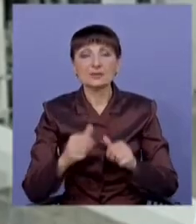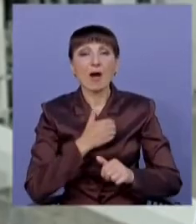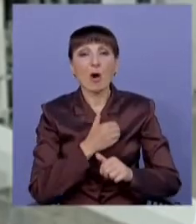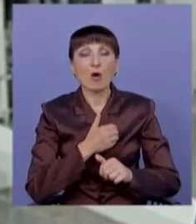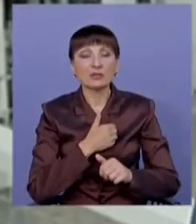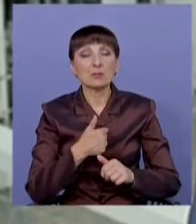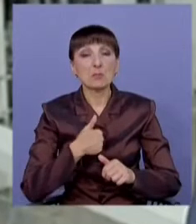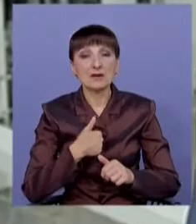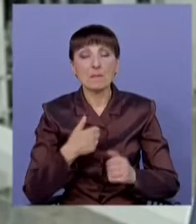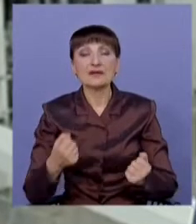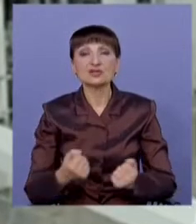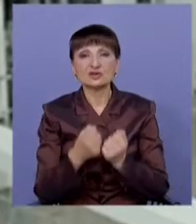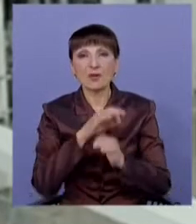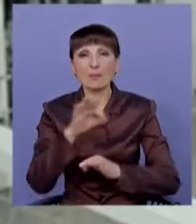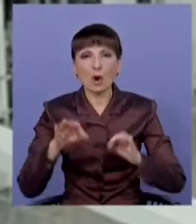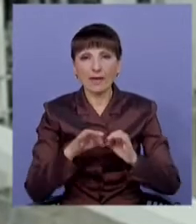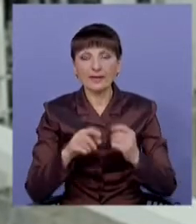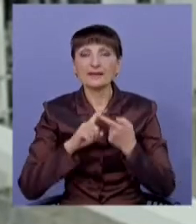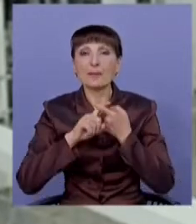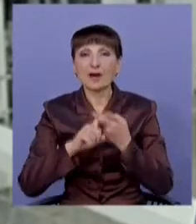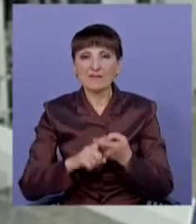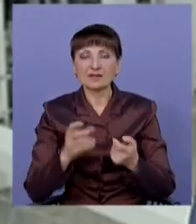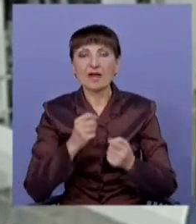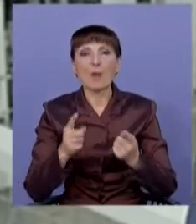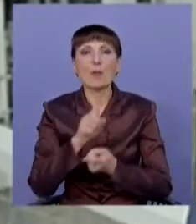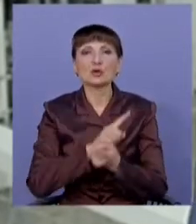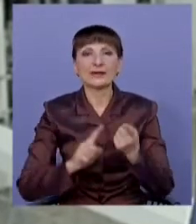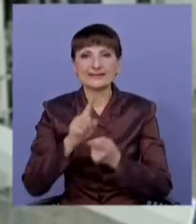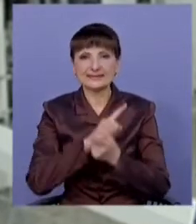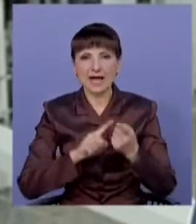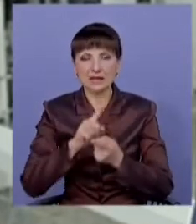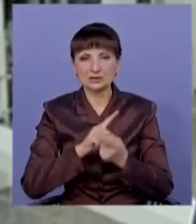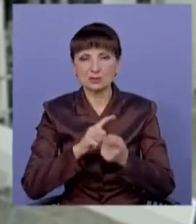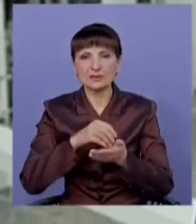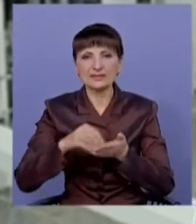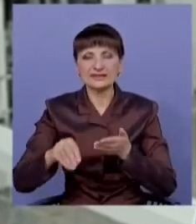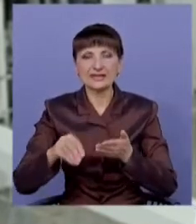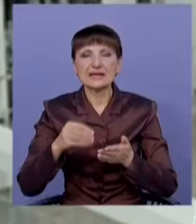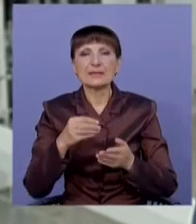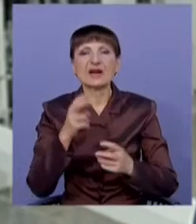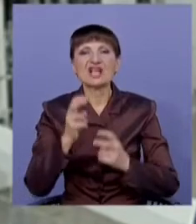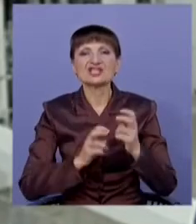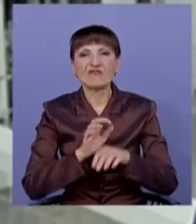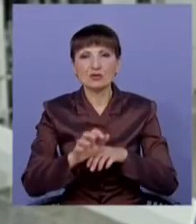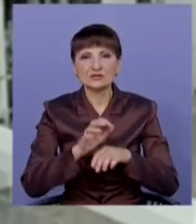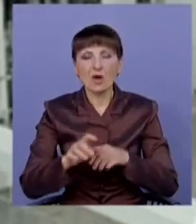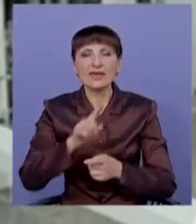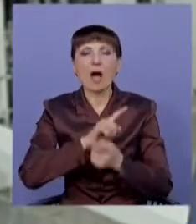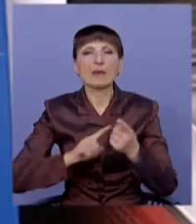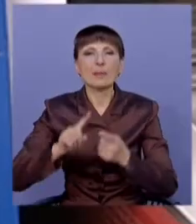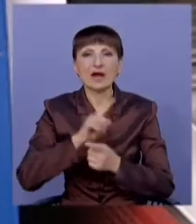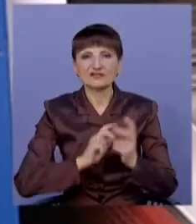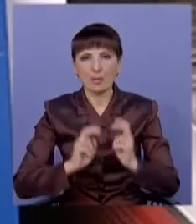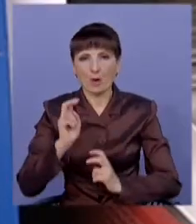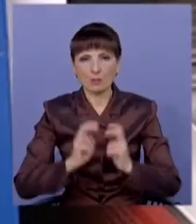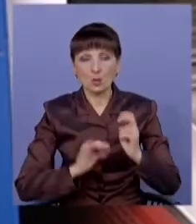большим желанием мы поддерживаем проекты, направленные именно на модернизацию, приобретение основных средств в производстве и обрабатывающей промышленности.